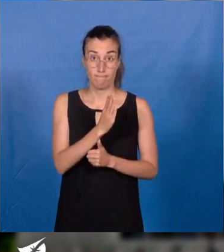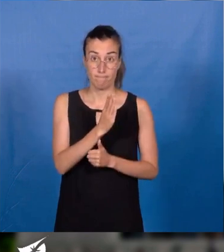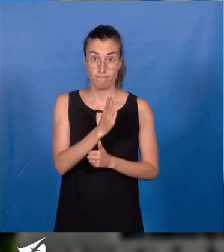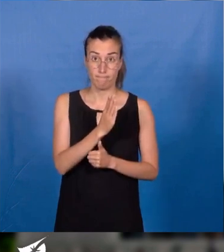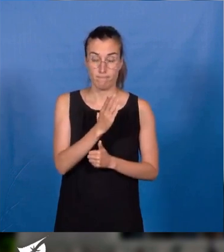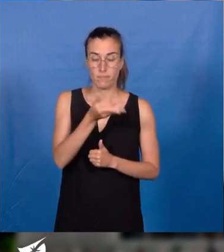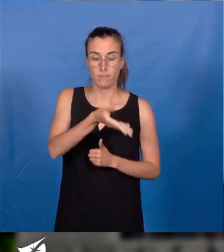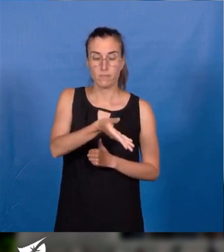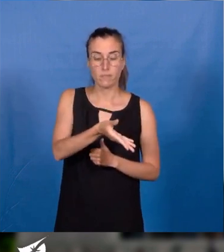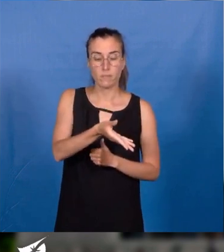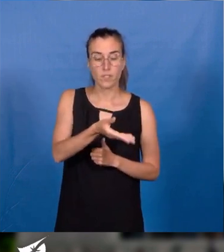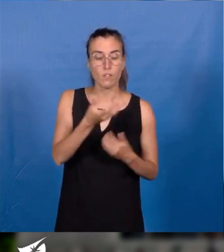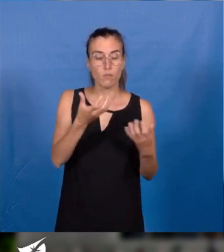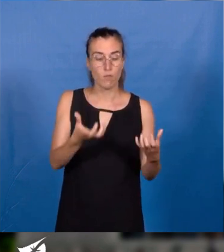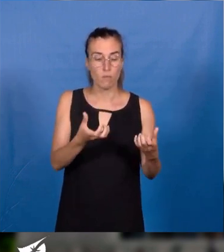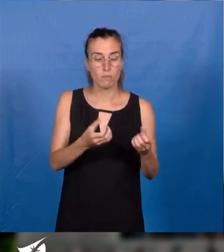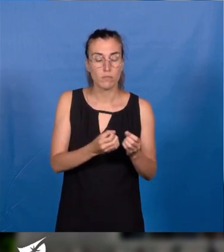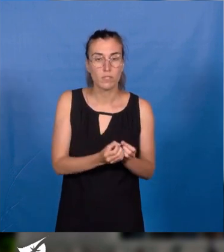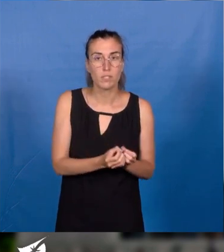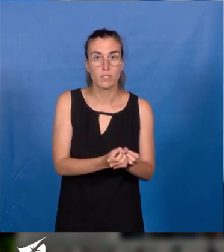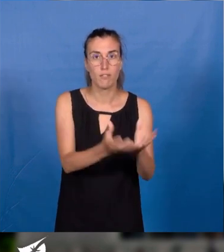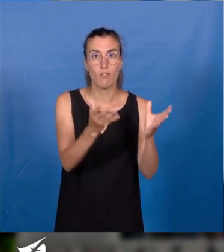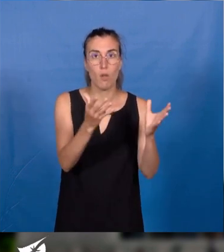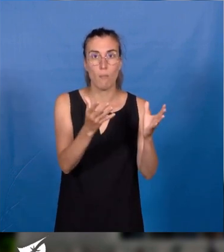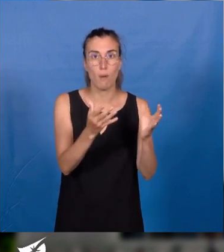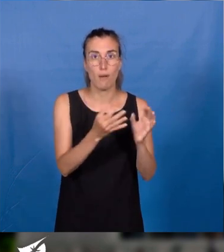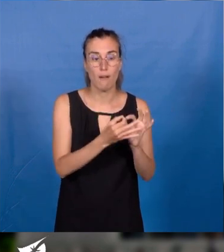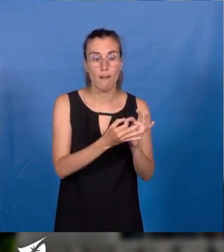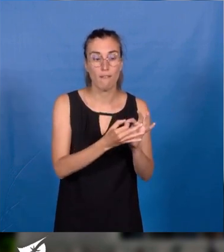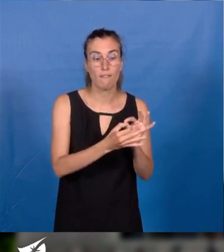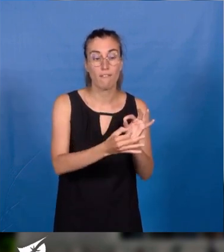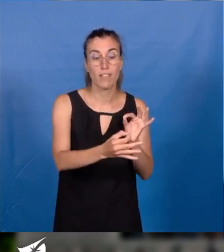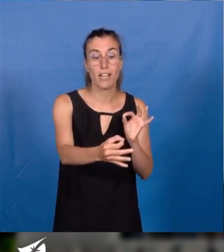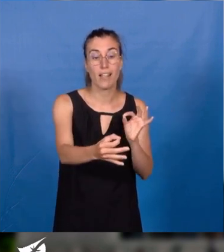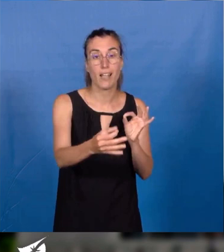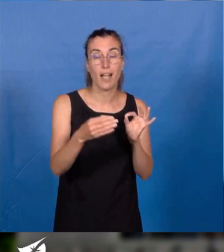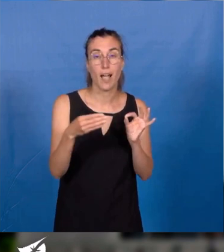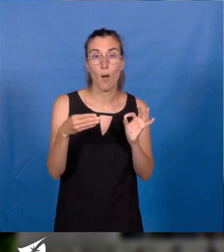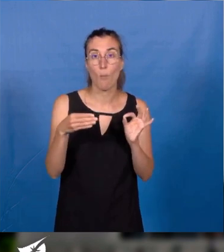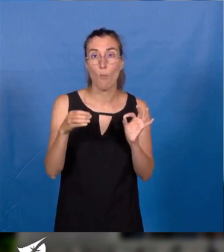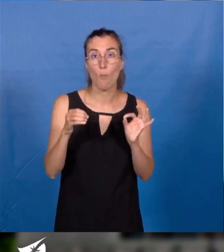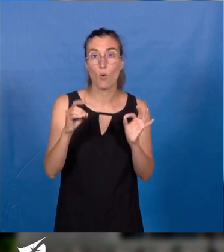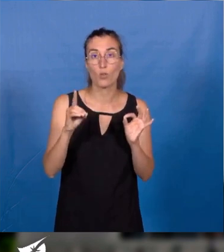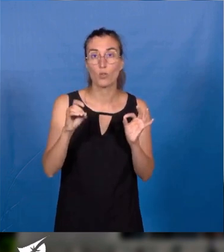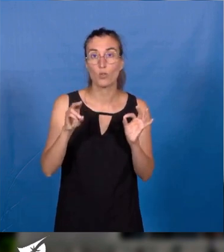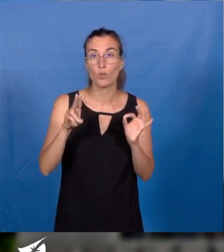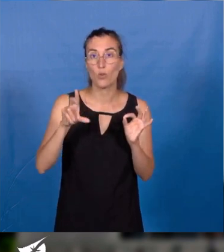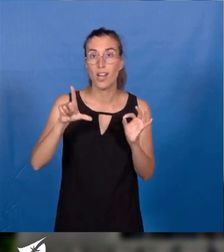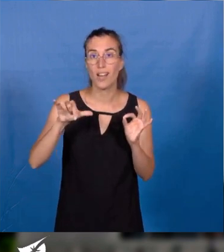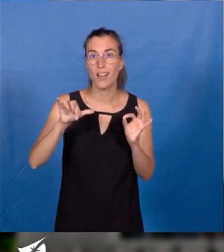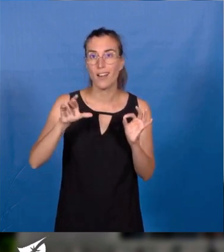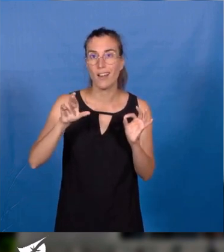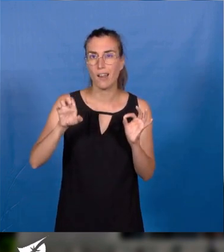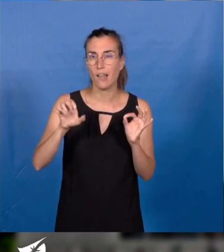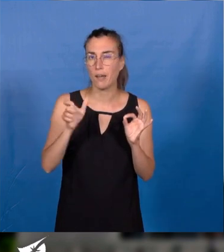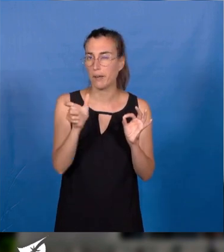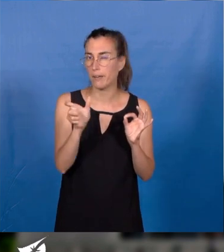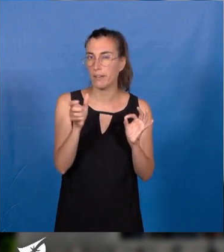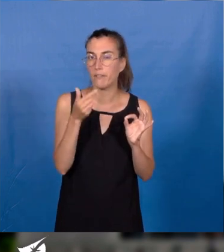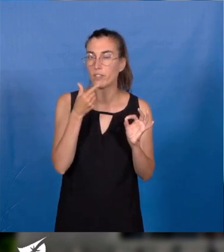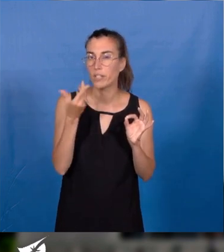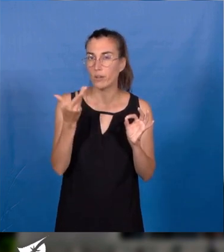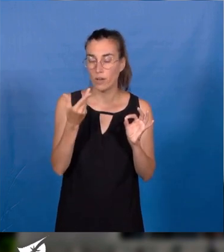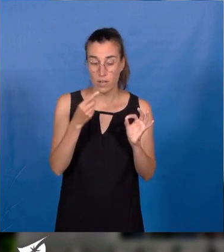d'une filière modulaire. Qu'est-ce que ça veut dire? Ça veut dire qu'il faut que nous sachions sur